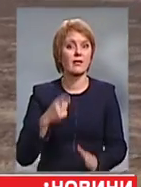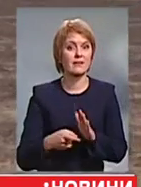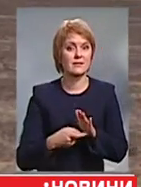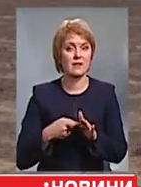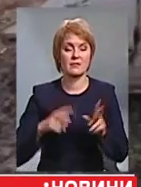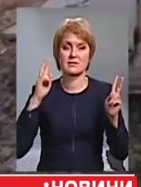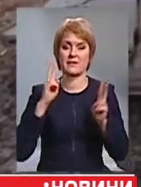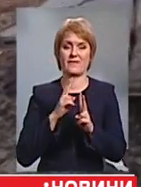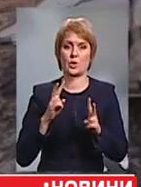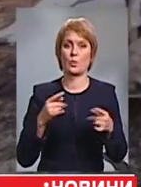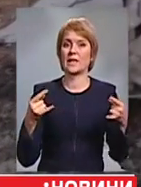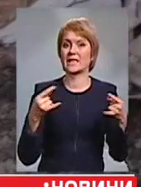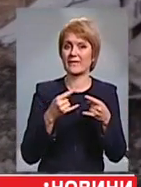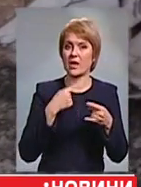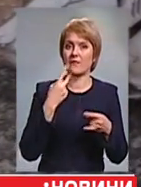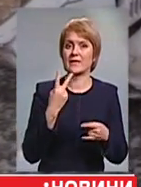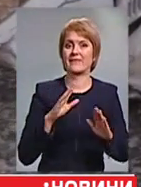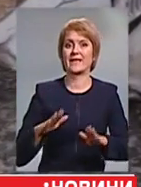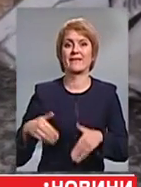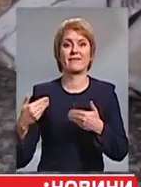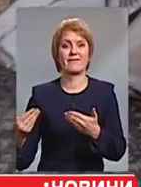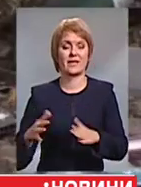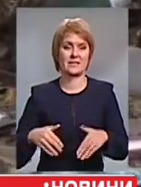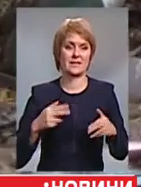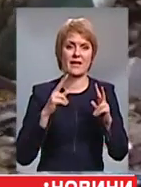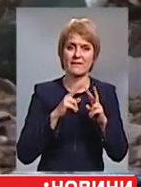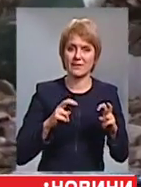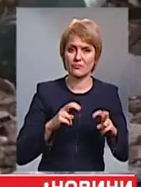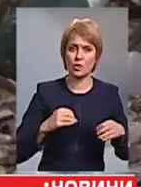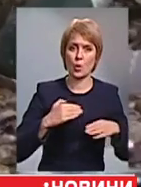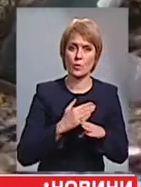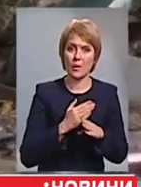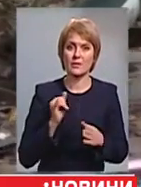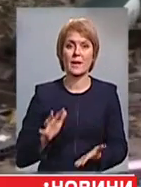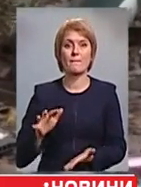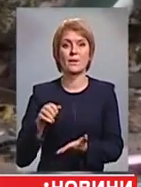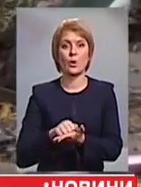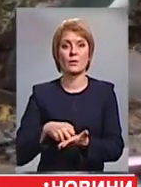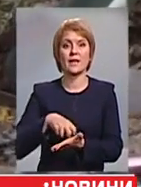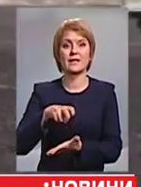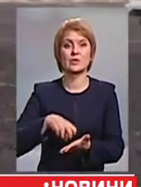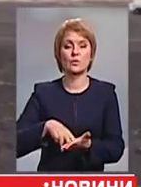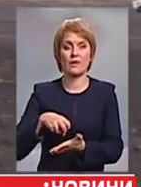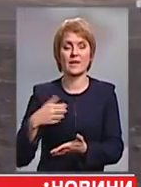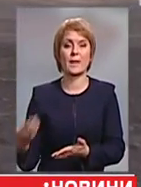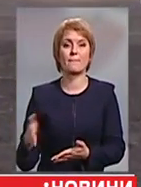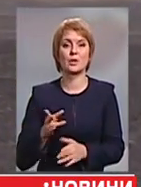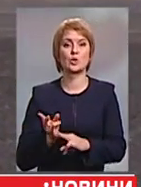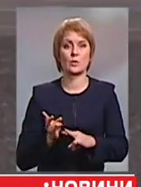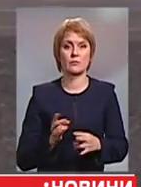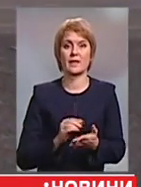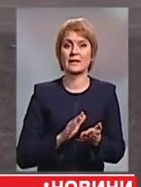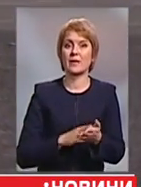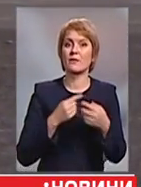дізналися, невідомо. Телевізійники говорять про 2 версії – вивчення уламків і перехоплення листування між терористами. За даними іншого